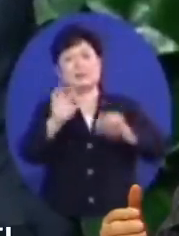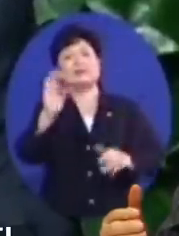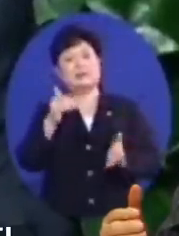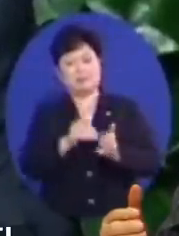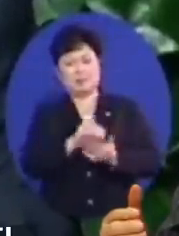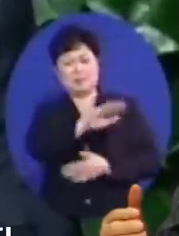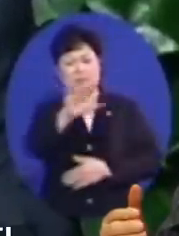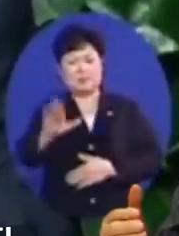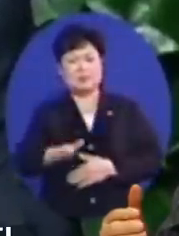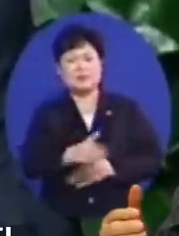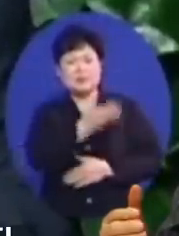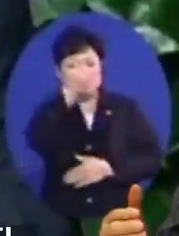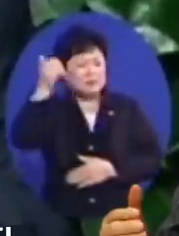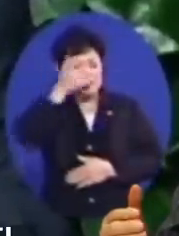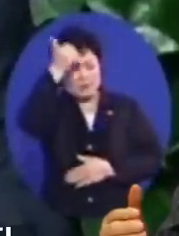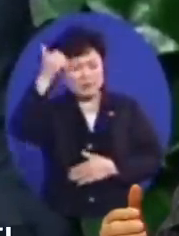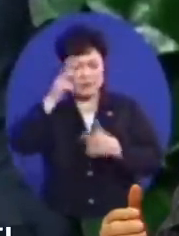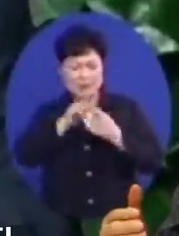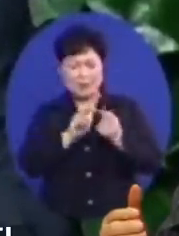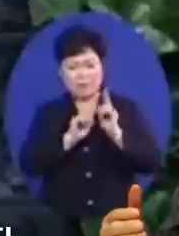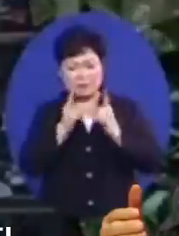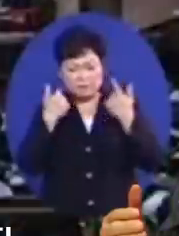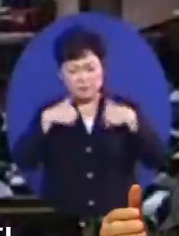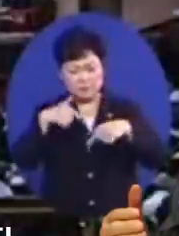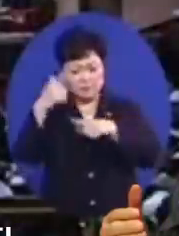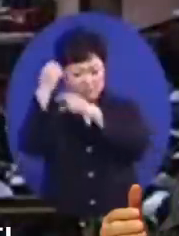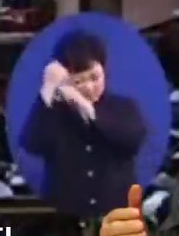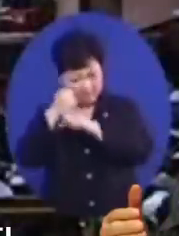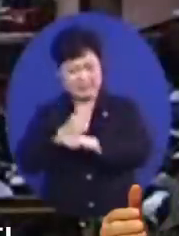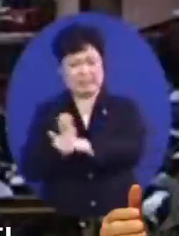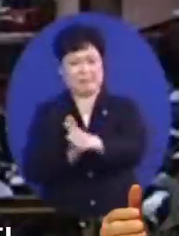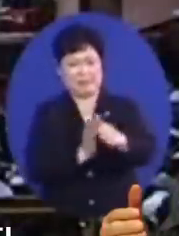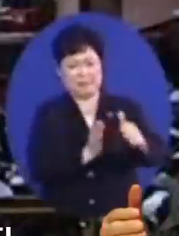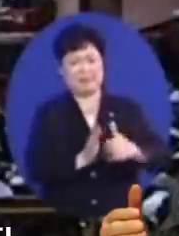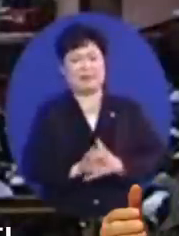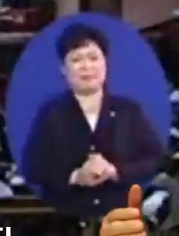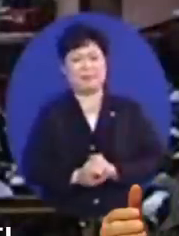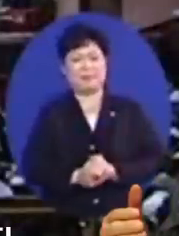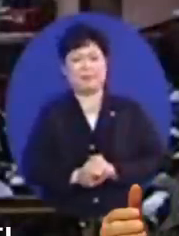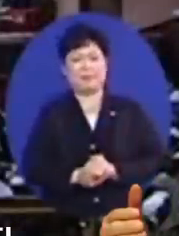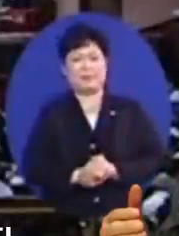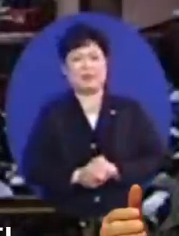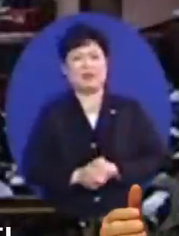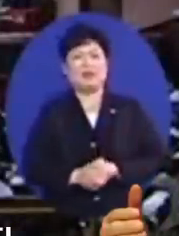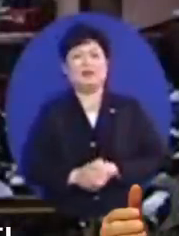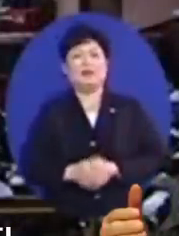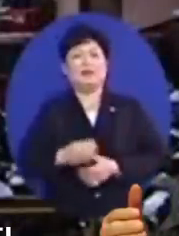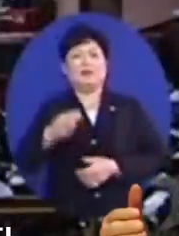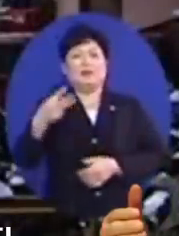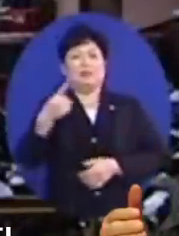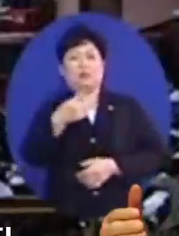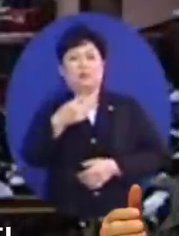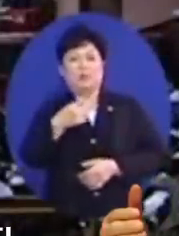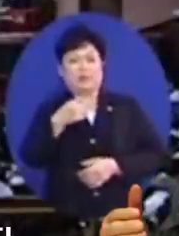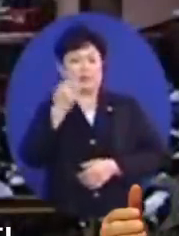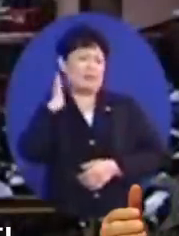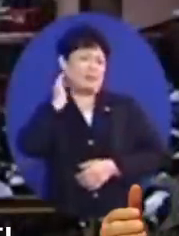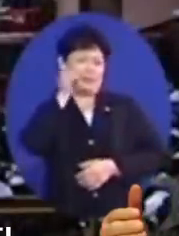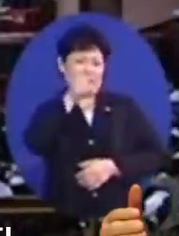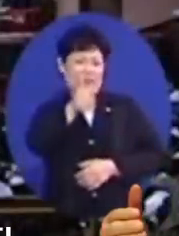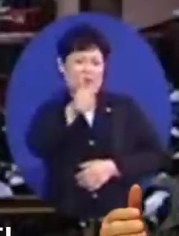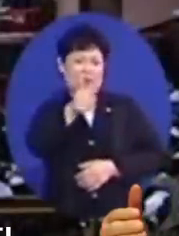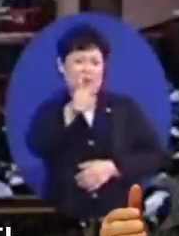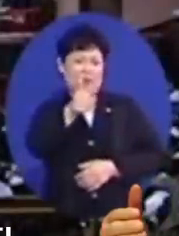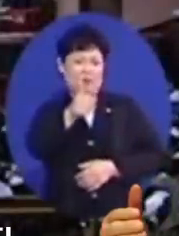우리는 성령님과 말씀을 늘 의지해야 되는 것입니다. 트루만 대통령이 그의 고향에서 대통령